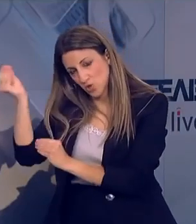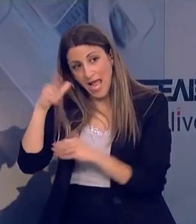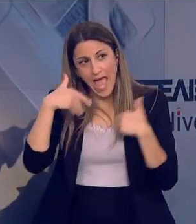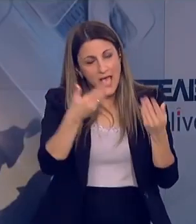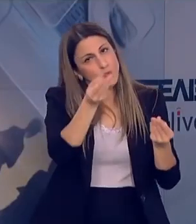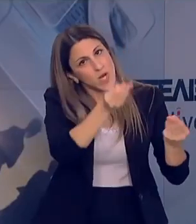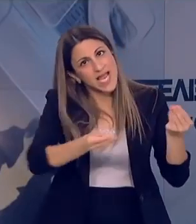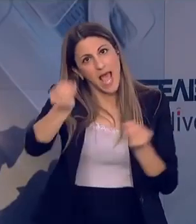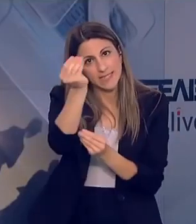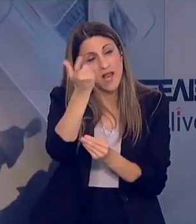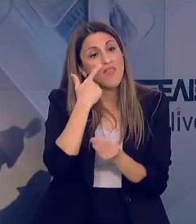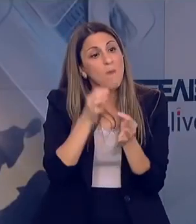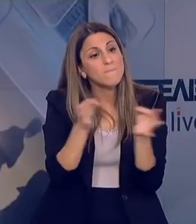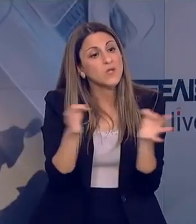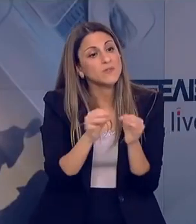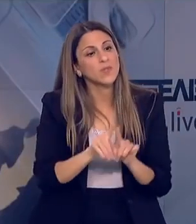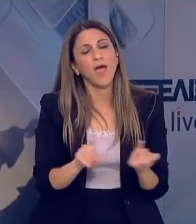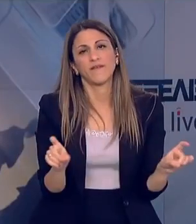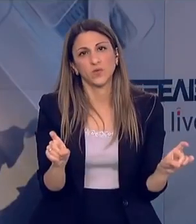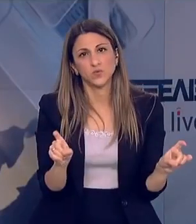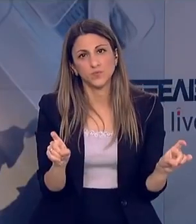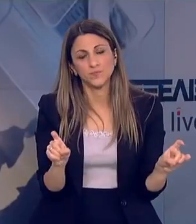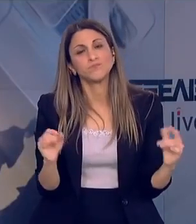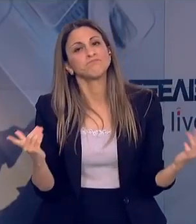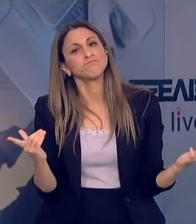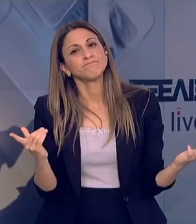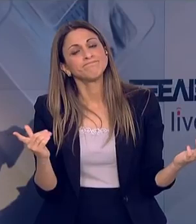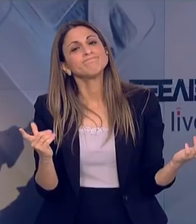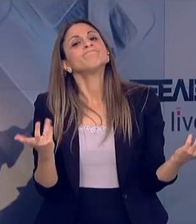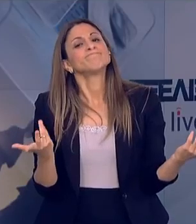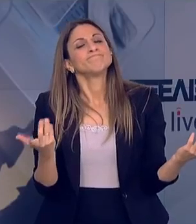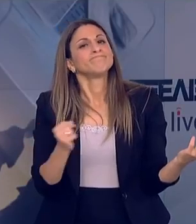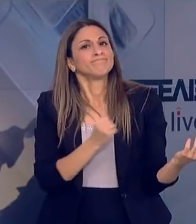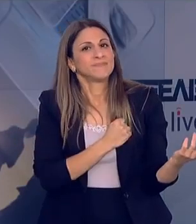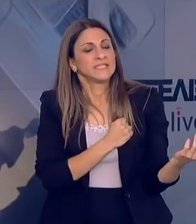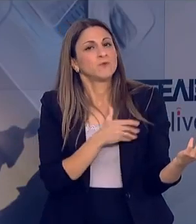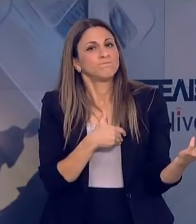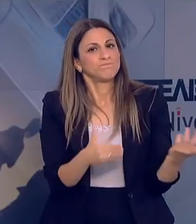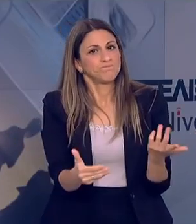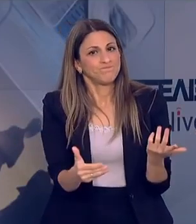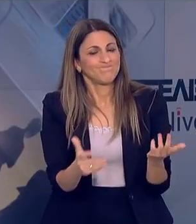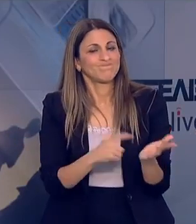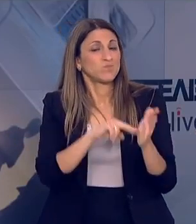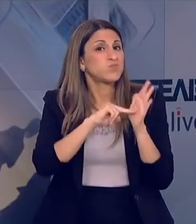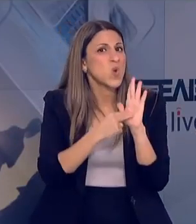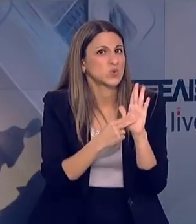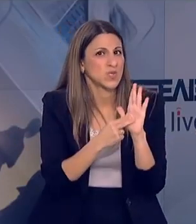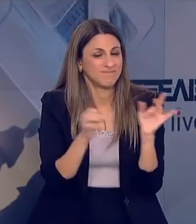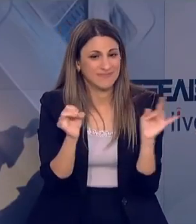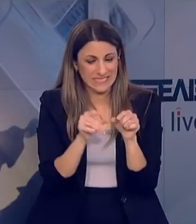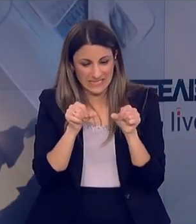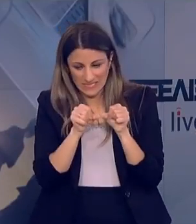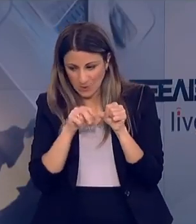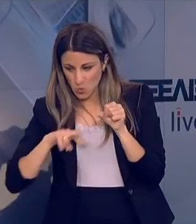πνεύμα θα δούμε και ένα τέτοιο μέτρο. Θεωρώ όμως ότι δεν πρέπει να ξεγελιόμαστε και όταν κυριολεκτικά ο ένας είναι πάνω στον